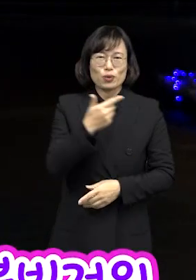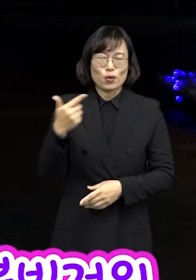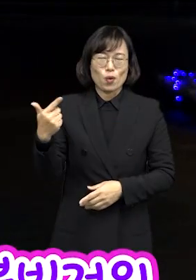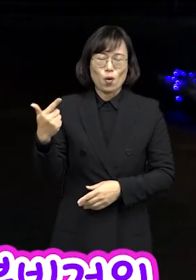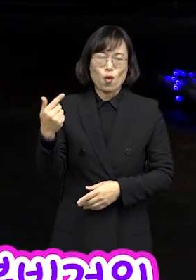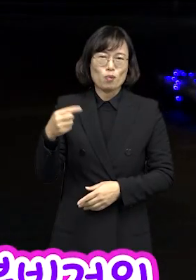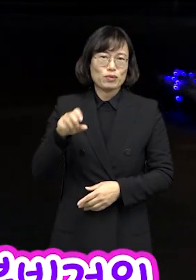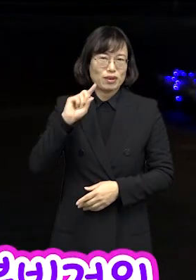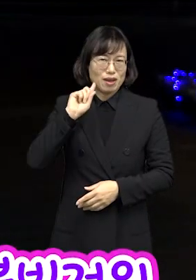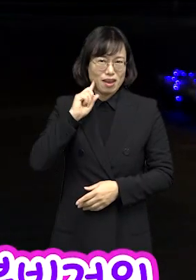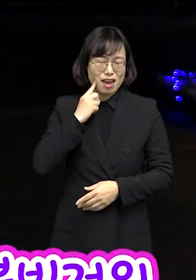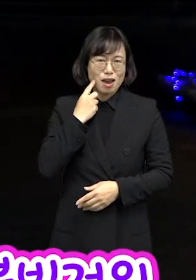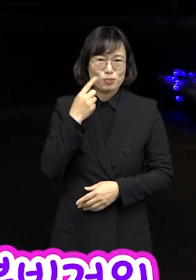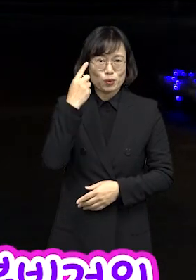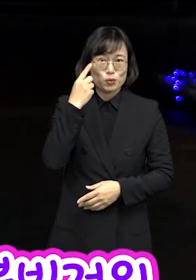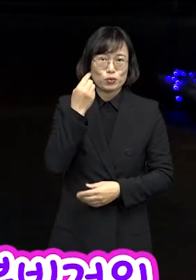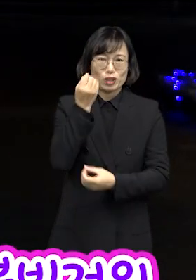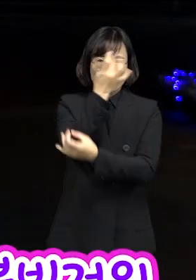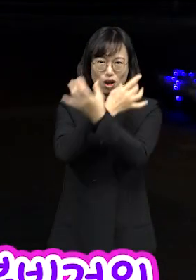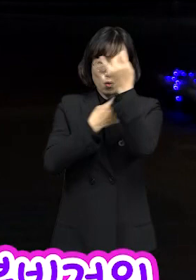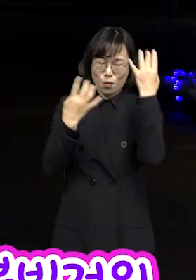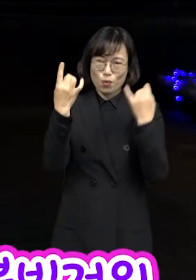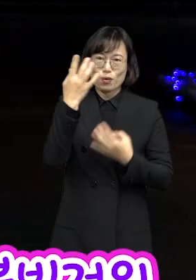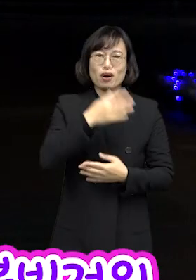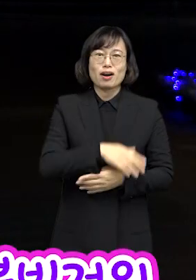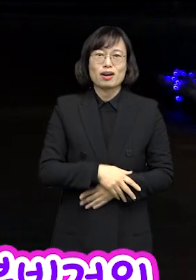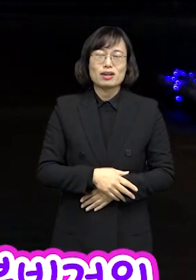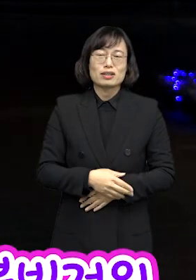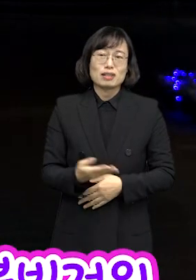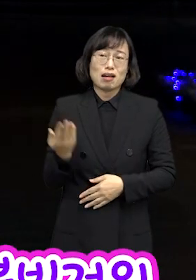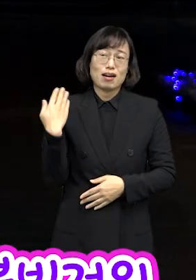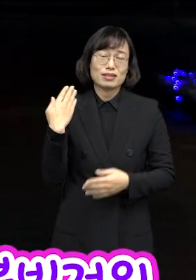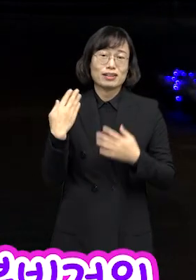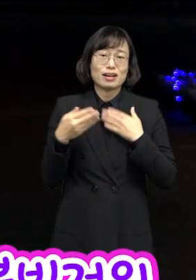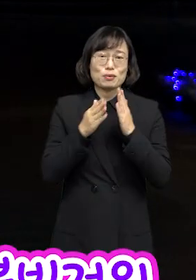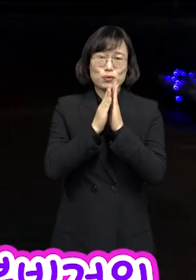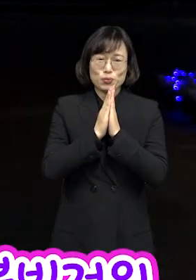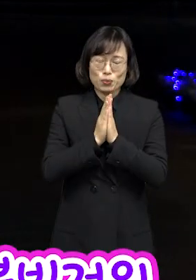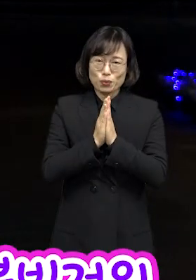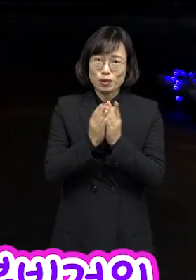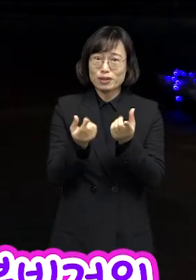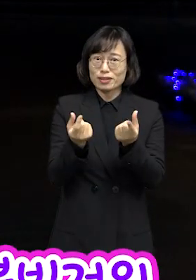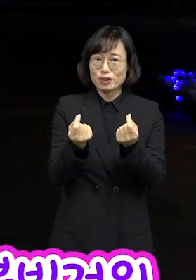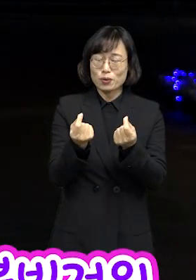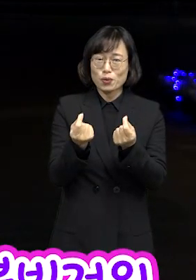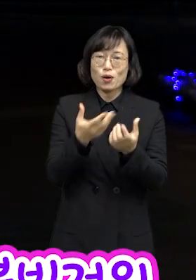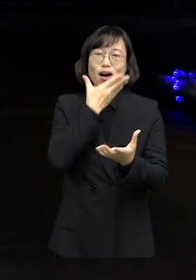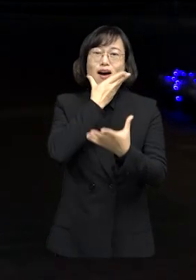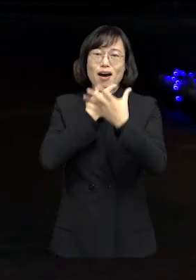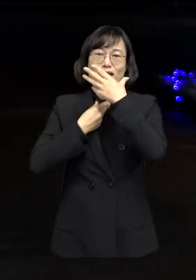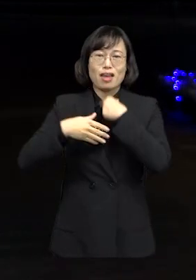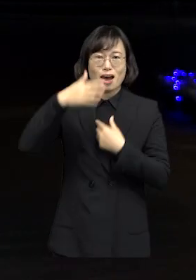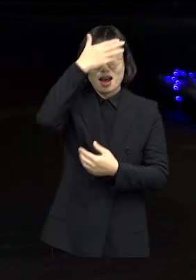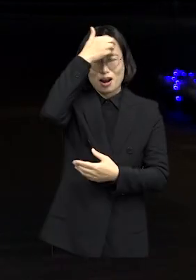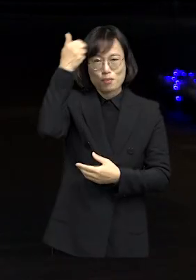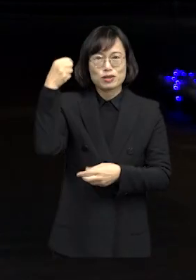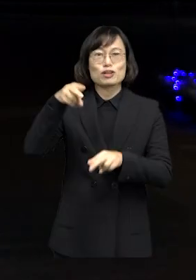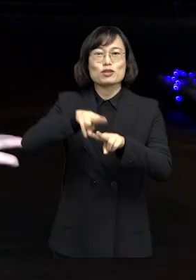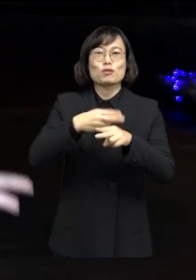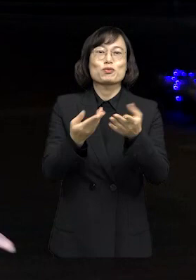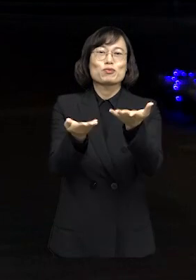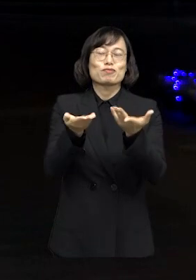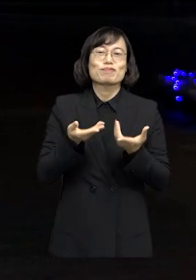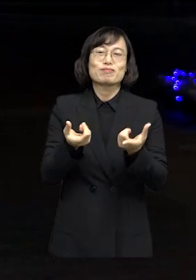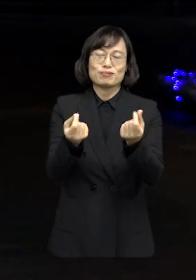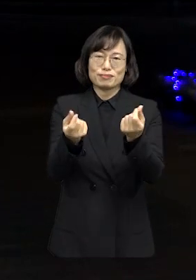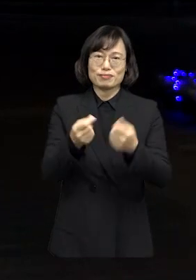불빛으로 수놓아져 있어서 눈이 황홀한 시간이었는데요. 아까 제가 간절하게 소원을 빌었더니 산타 할아버지가